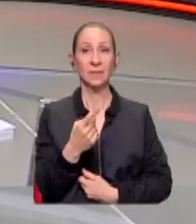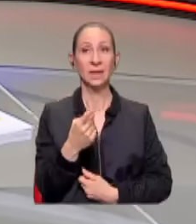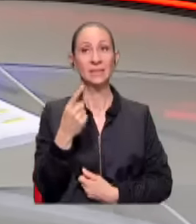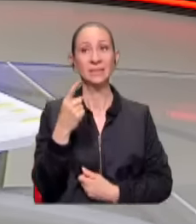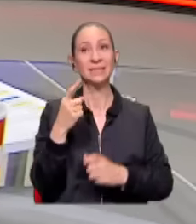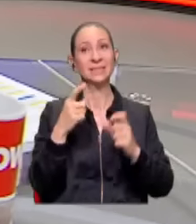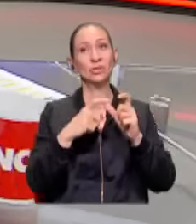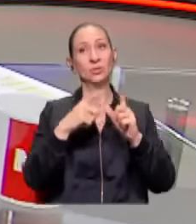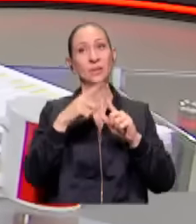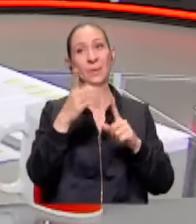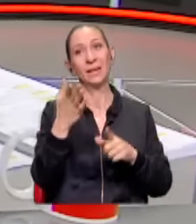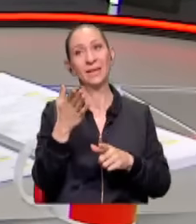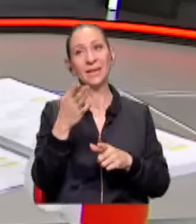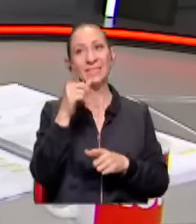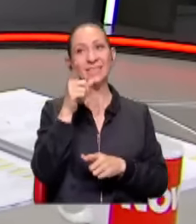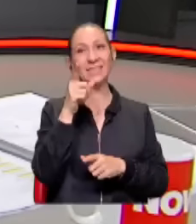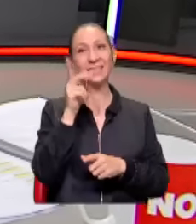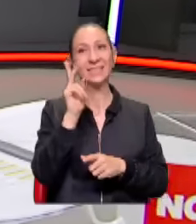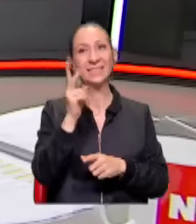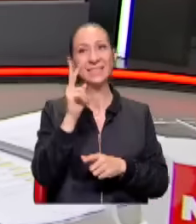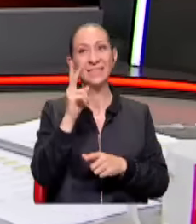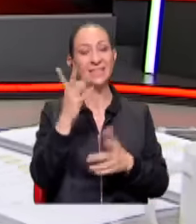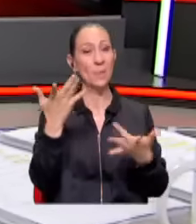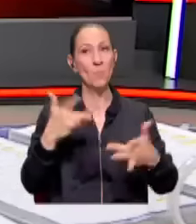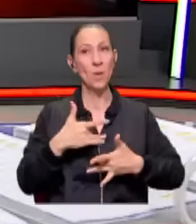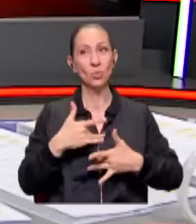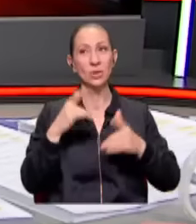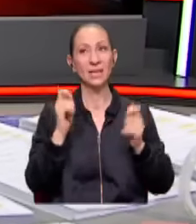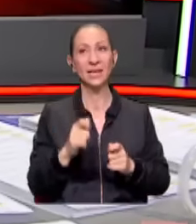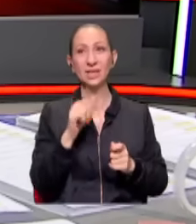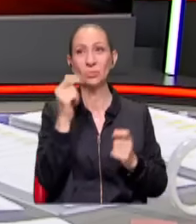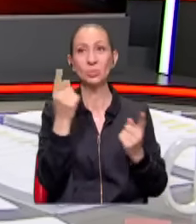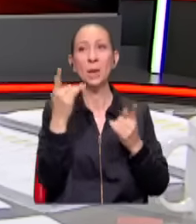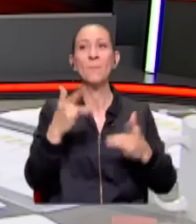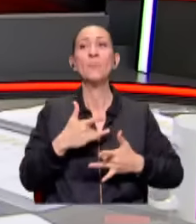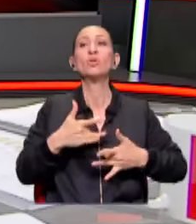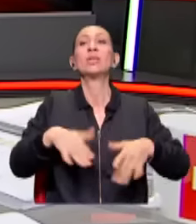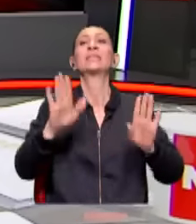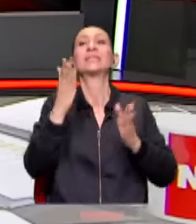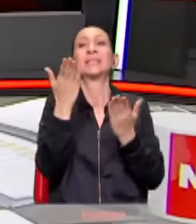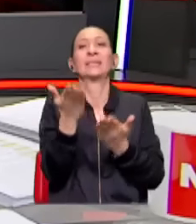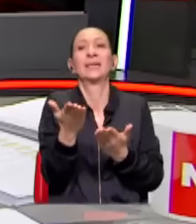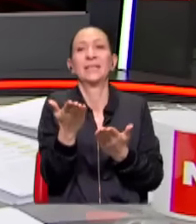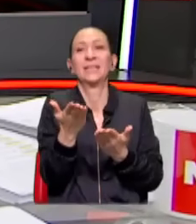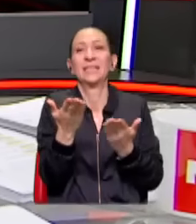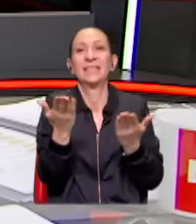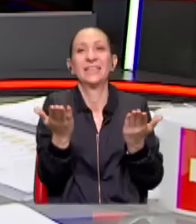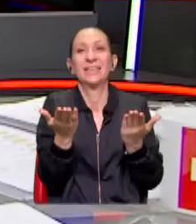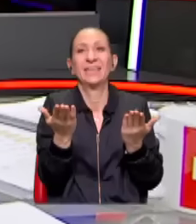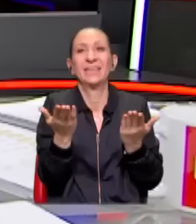Selçuk Tepeli seni ne memnun eder? Hiç bir şeyle memnun olmuyorsun ki.